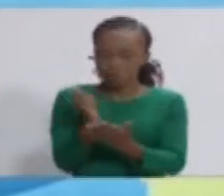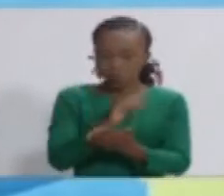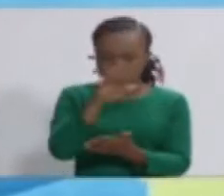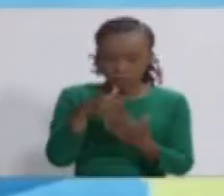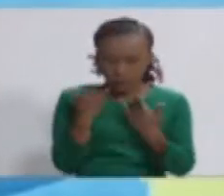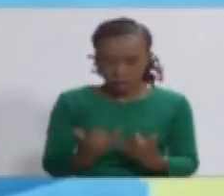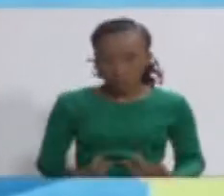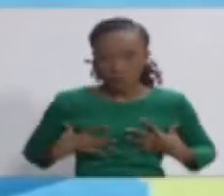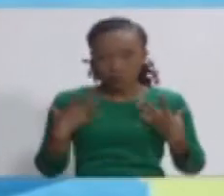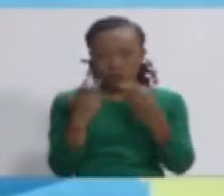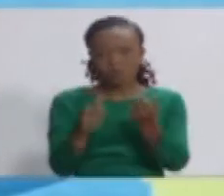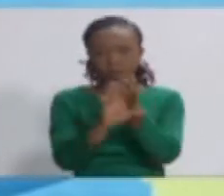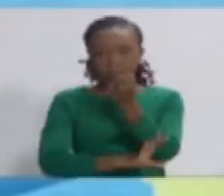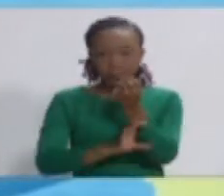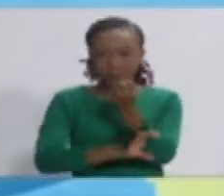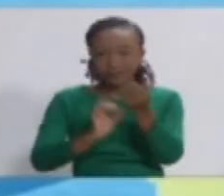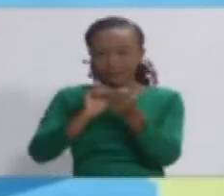number of recoveries in the country to